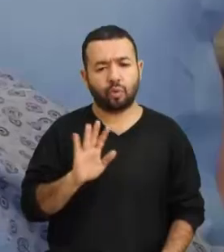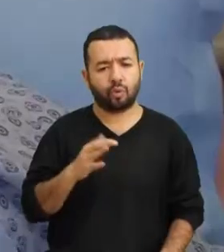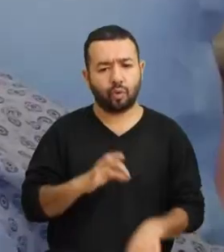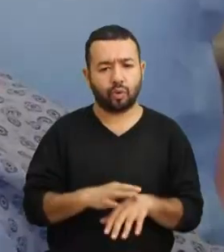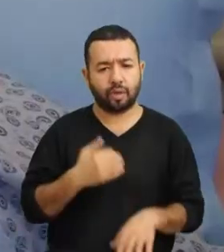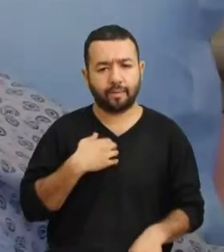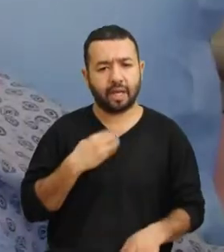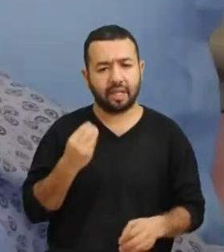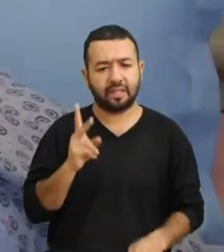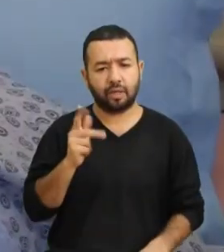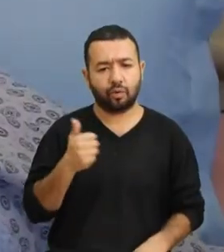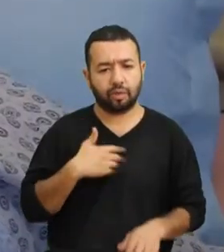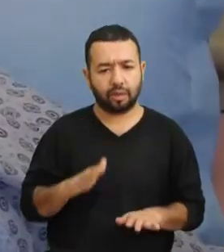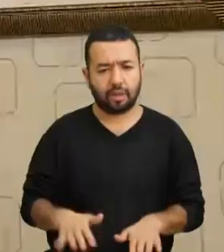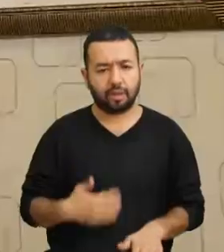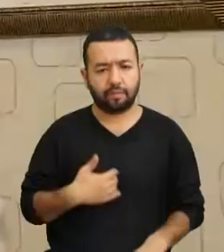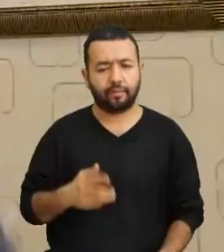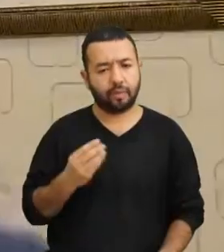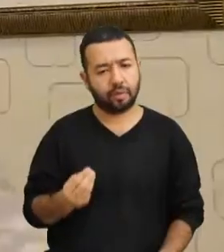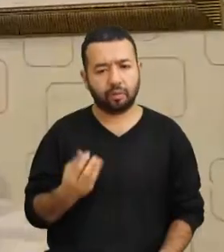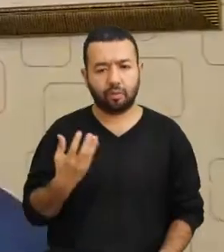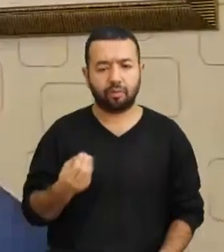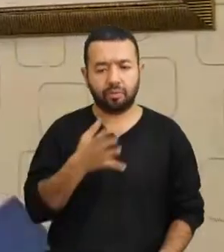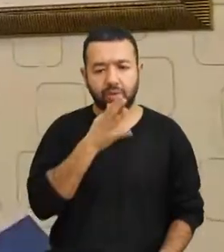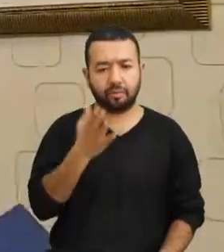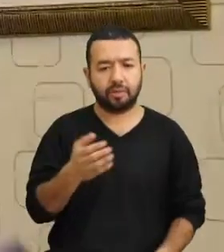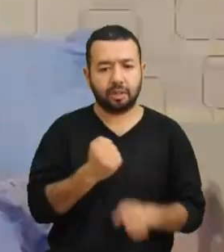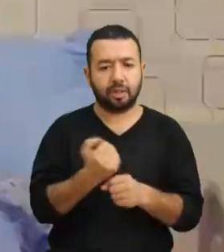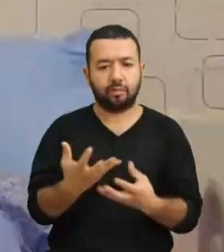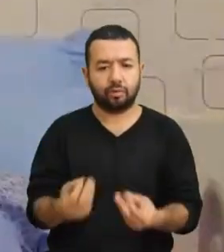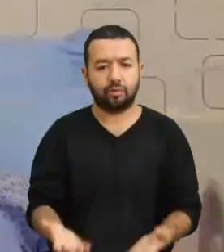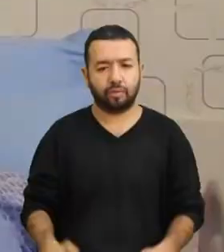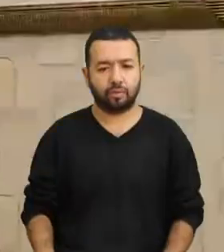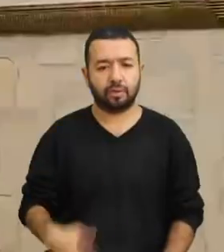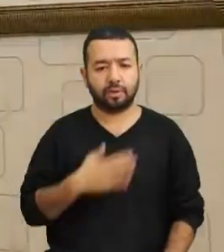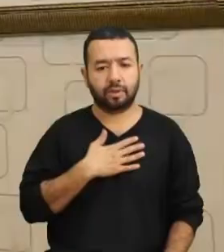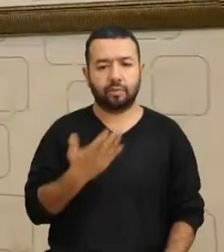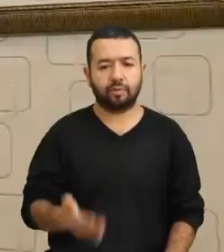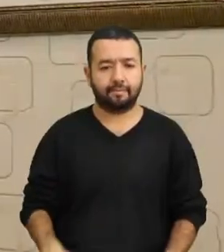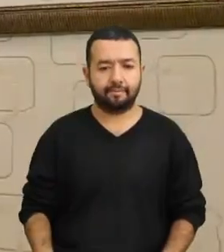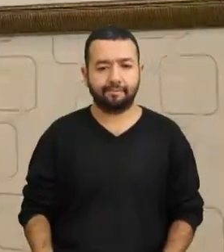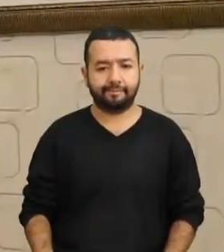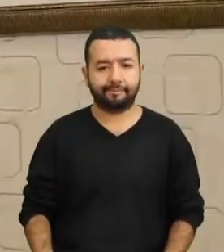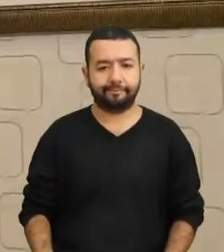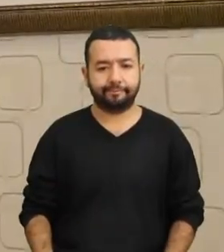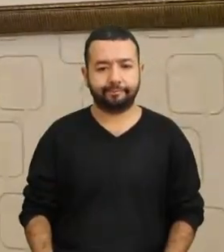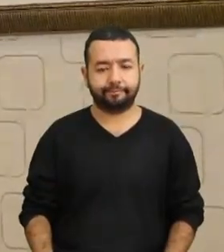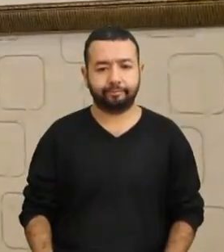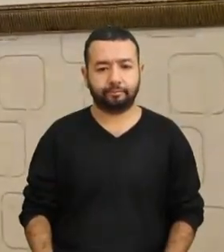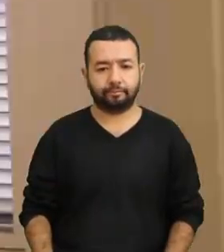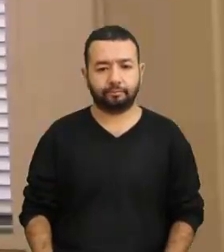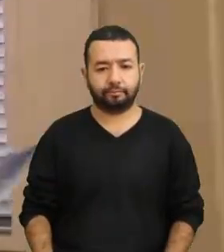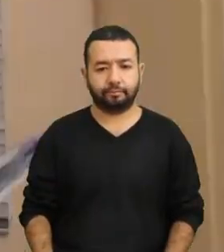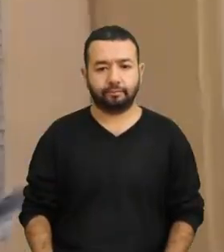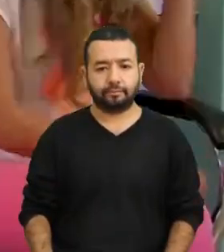bey. Biz en iyisi iki gün daha kalalım burada. Peki siz bilirsiniz. Geçmiş olsun. Sağ olun. Doktor elinde hasta dosyasıyla